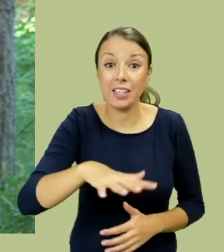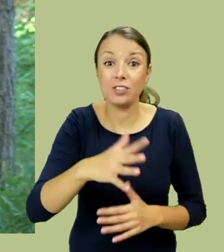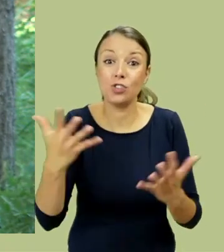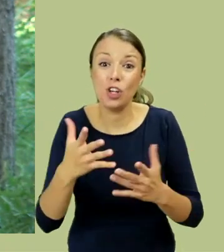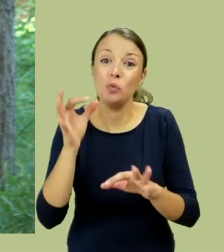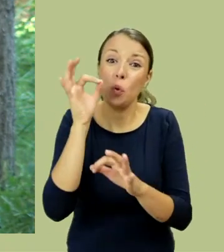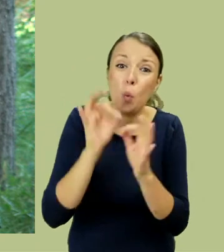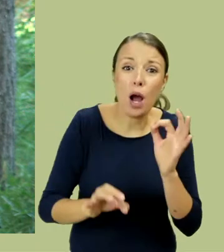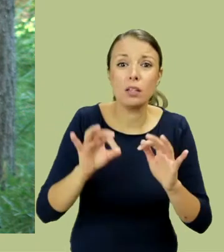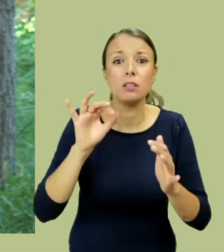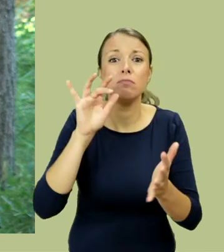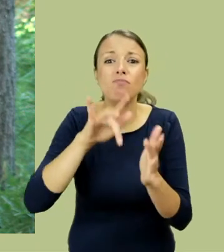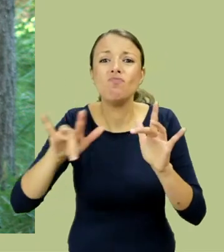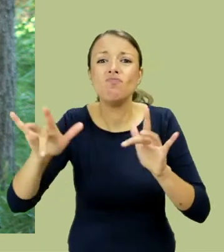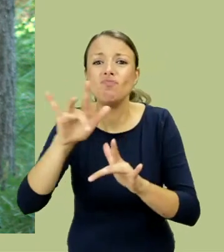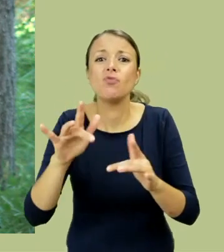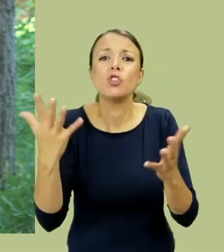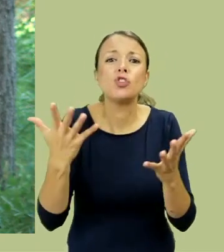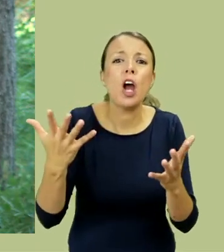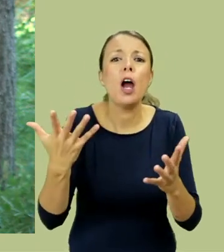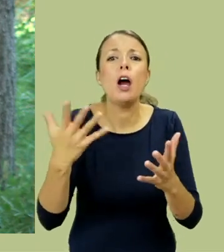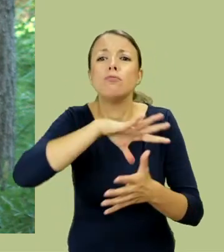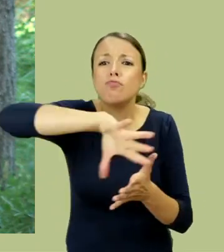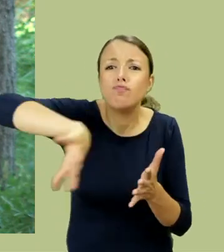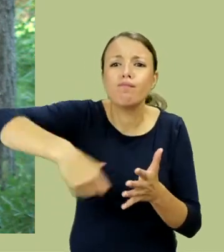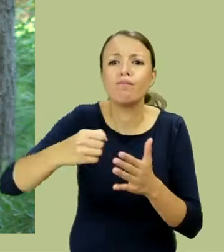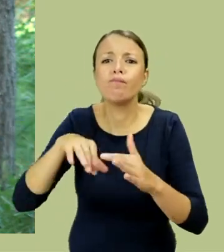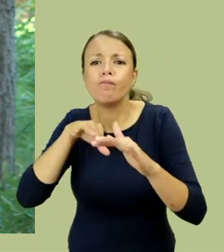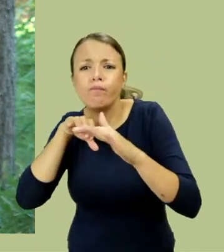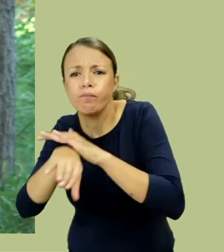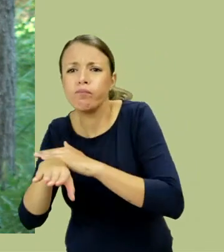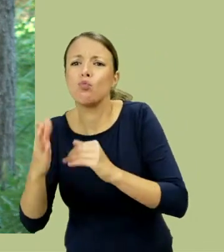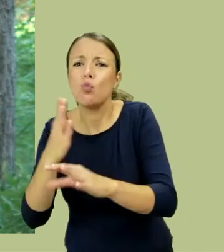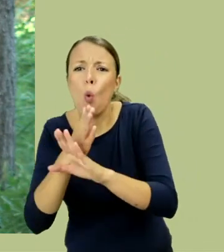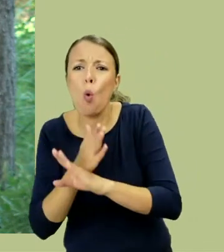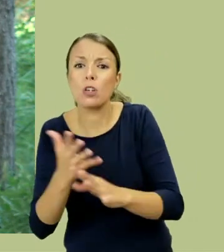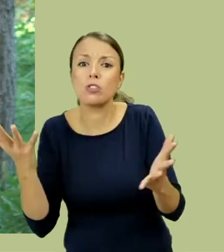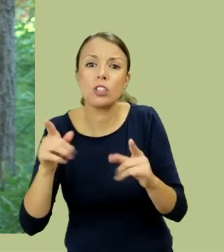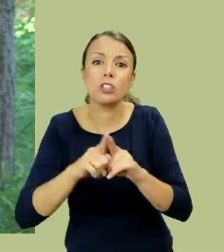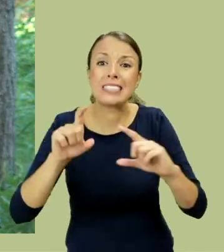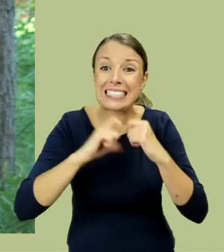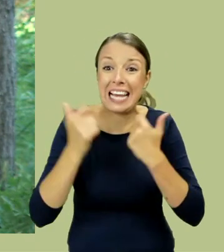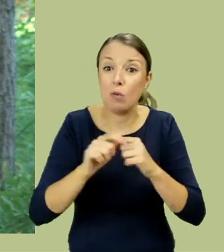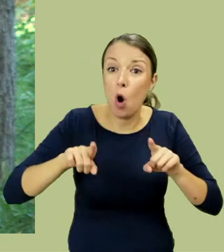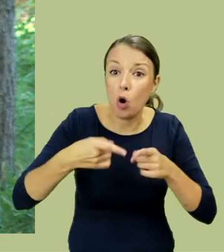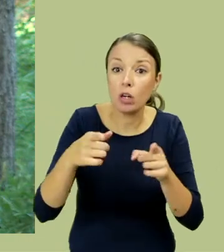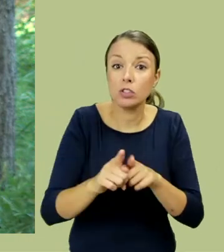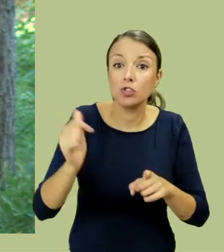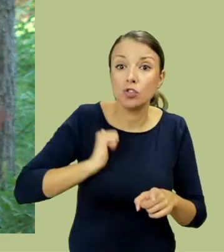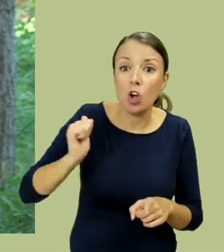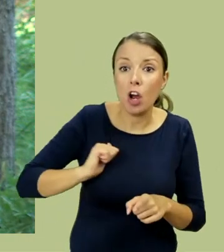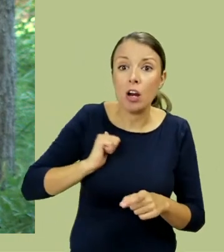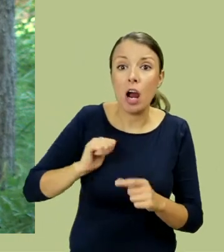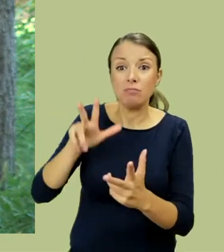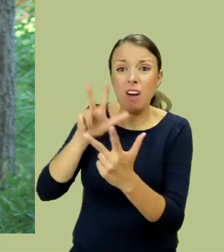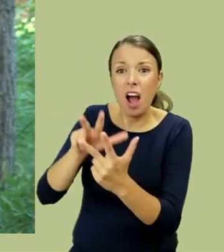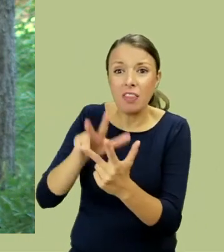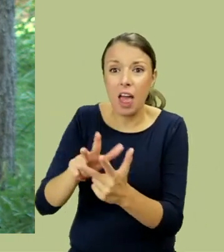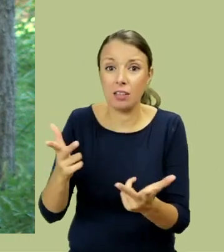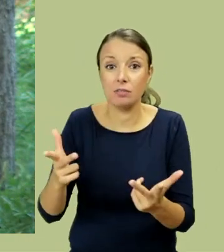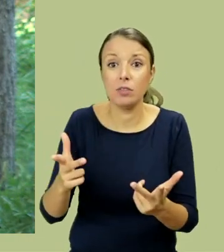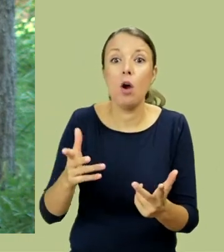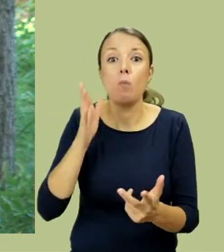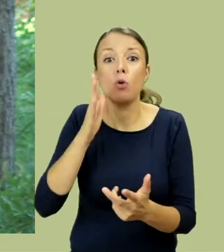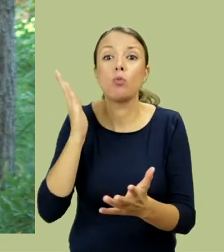gdzie będą schowane łupy, całą organizację, oczekiwanie na napaściców, kiedy oni już wezmą ten łup